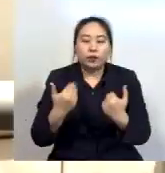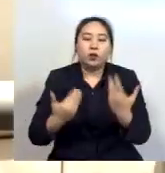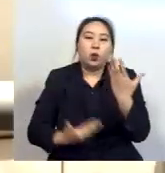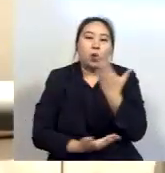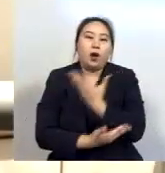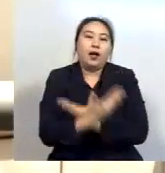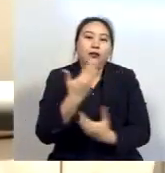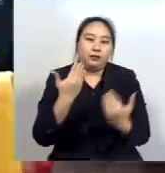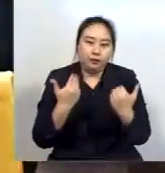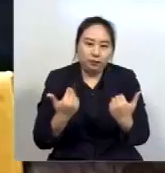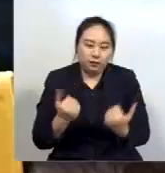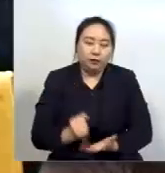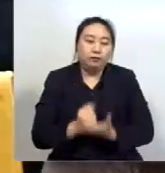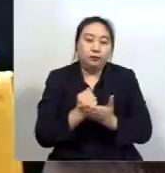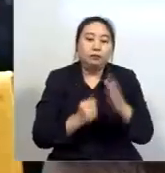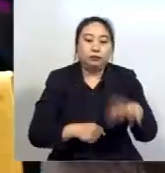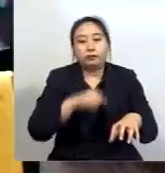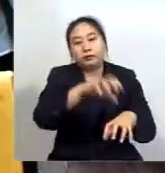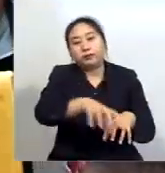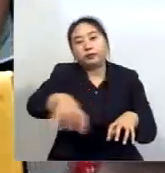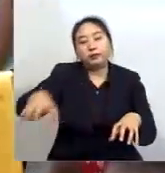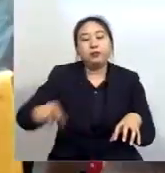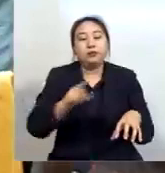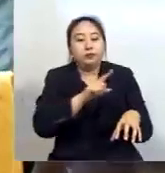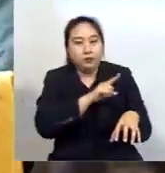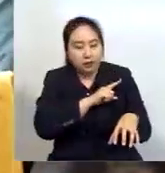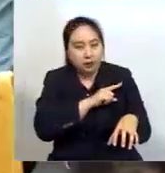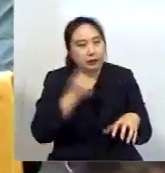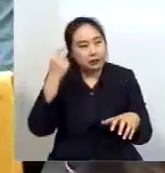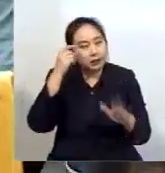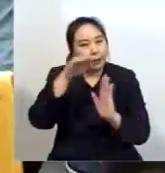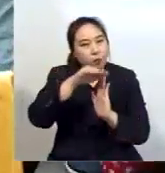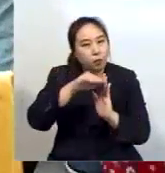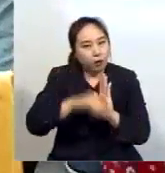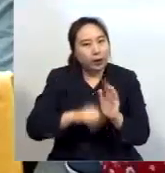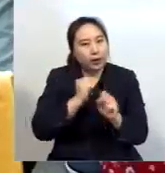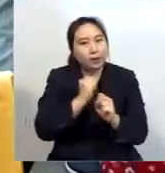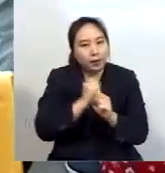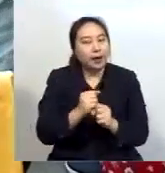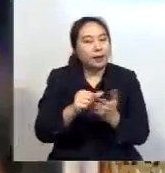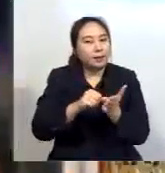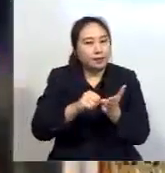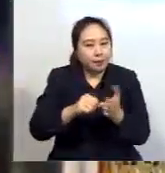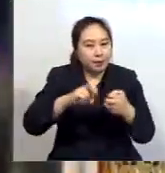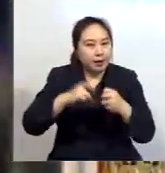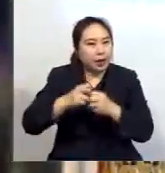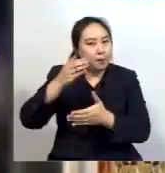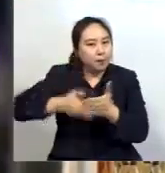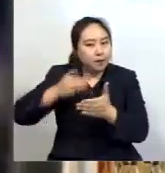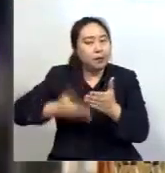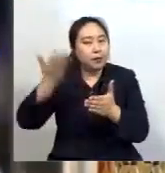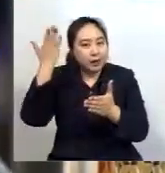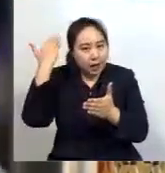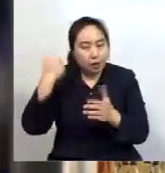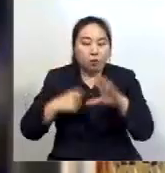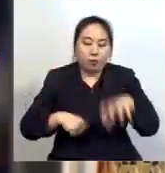ครั้งนี้เนี่ยจะทำให้หน่วยงานที่เกี่ยวข้องได้ปรับปรุงทบทวนกระบวนการทำงานลดปัญหาอุปสรรคที่ผ่านมาพัฒนา